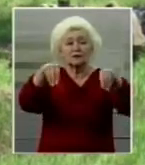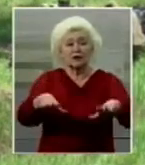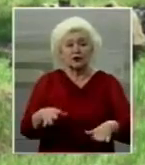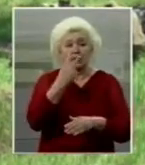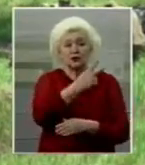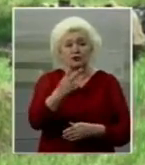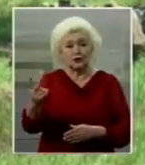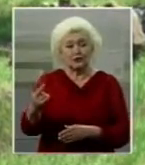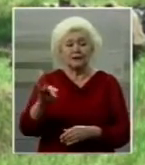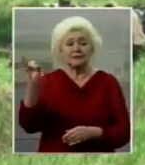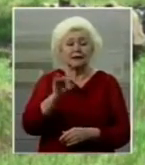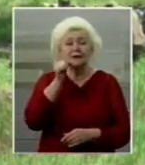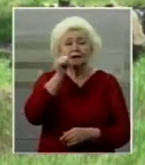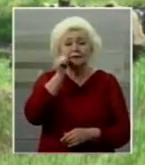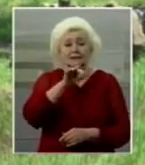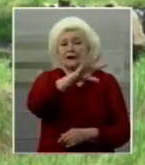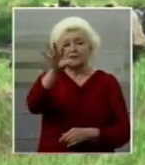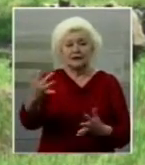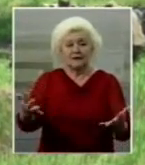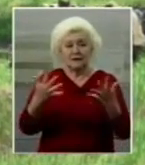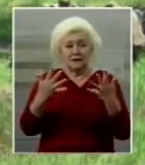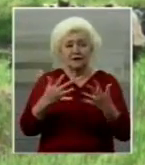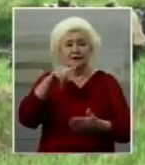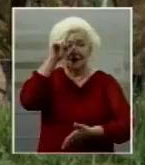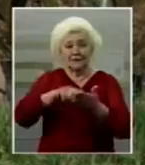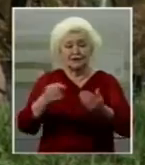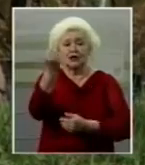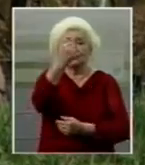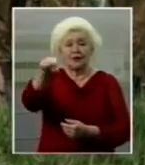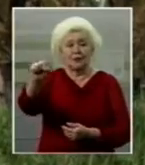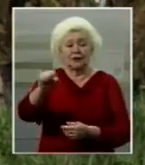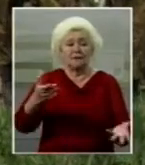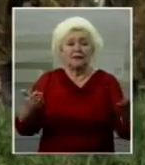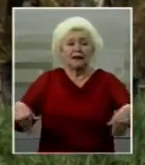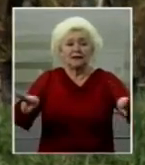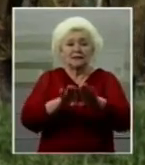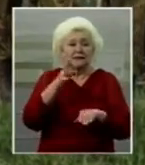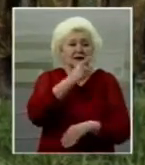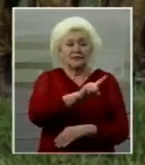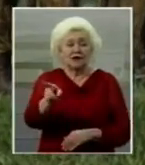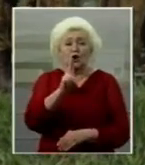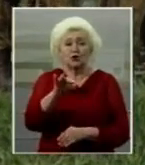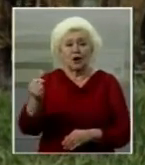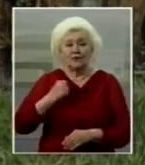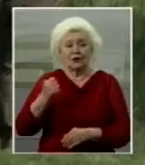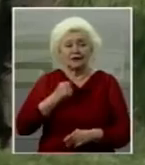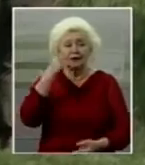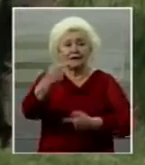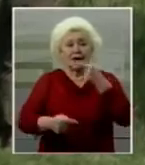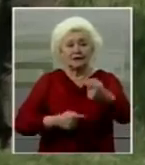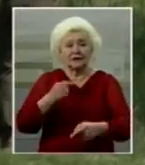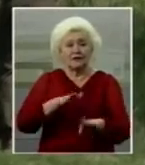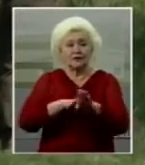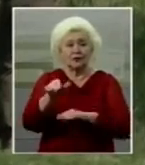вид. І завтра буде все ясно. Надіюсь на перемогу. Завершальний етап кросфіту, воєнізована естафета,